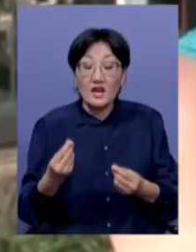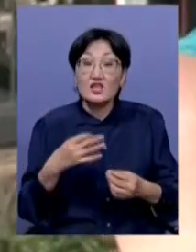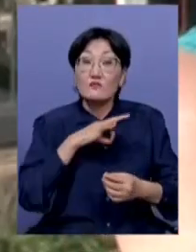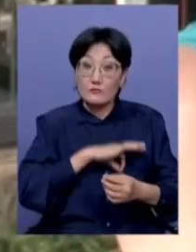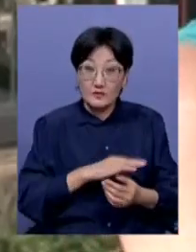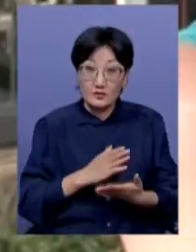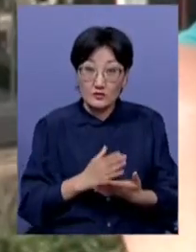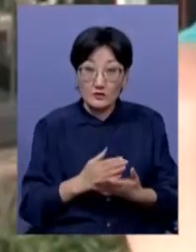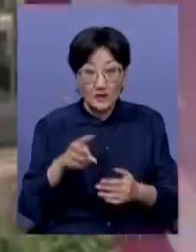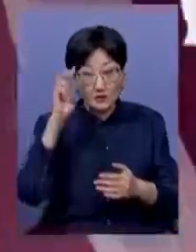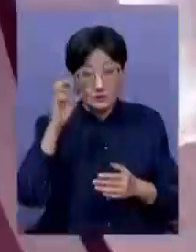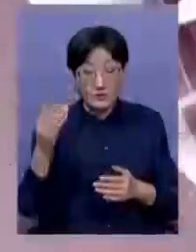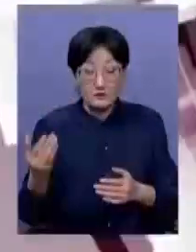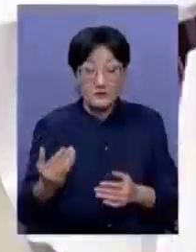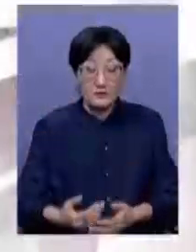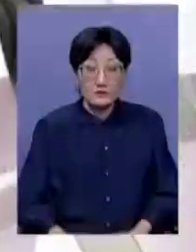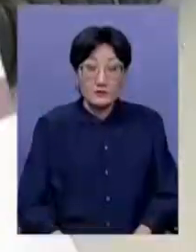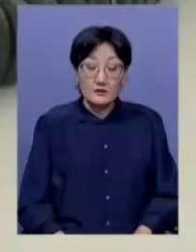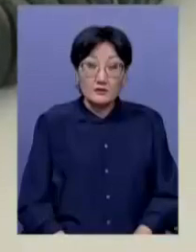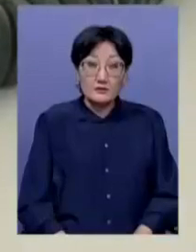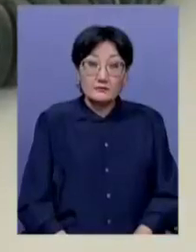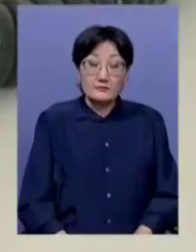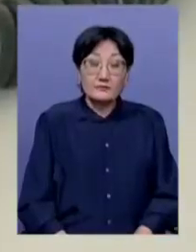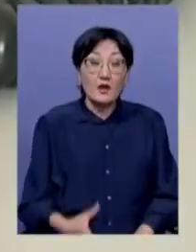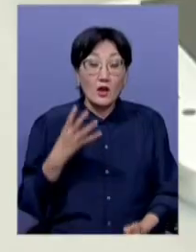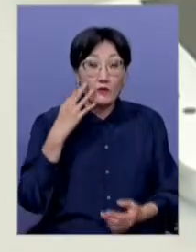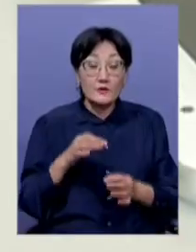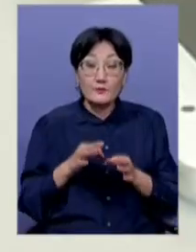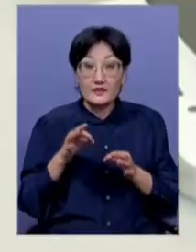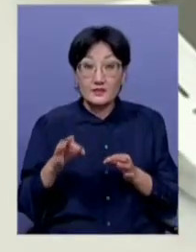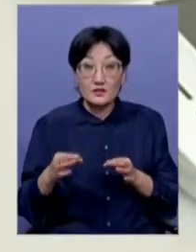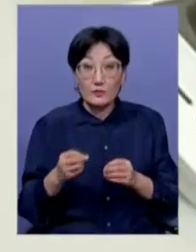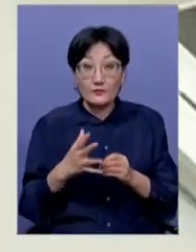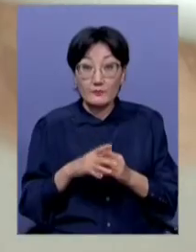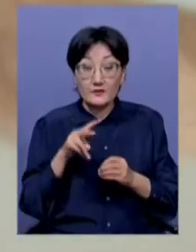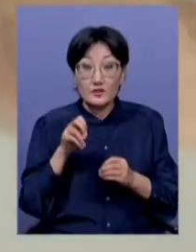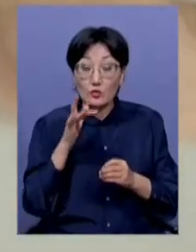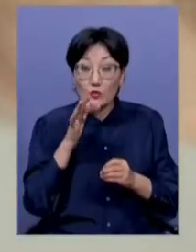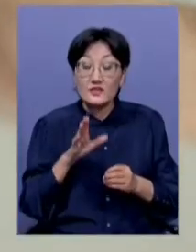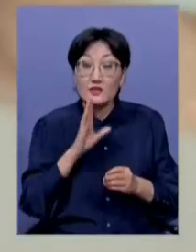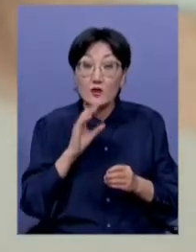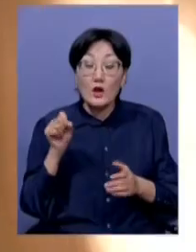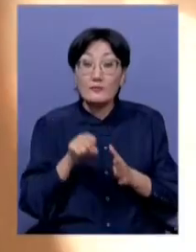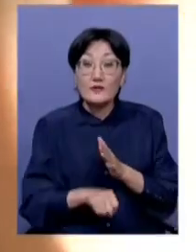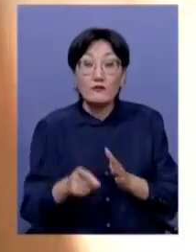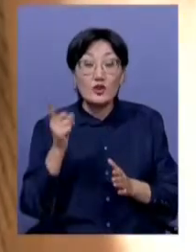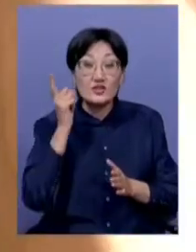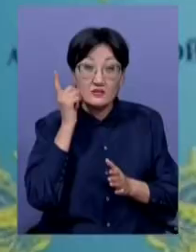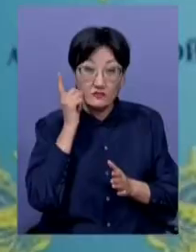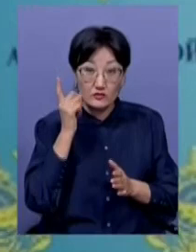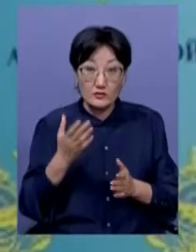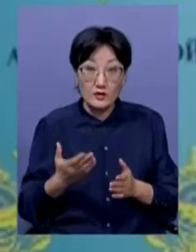бюджета государственного. В Алматинской области 15-летнюю девочку убил мобильный